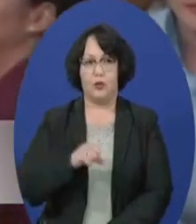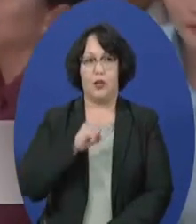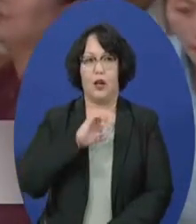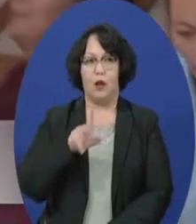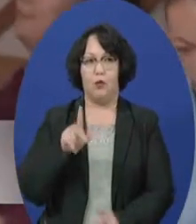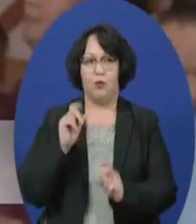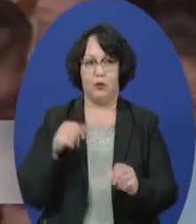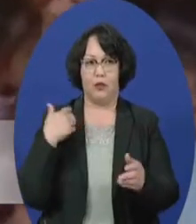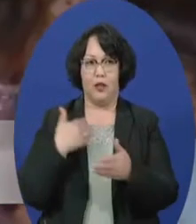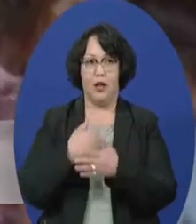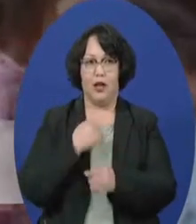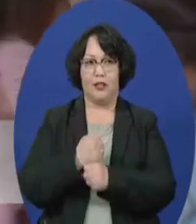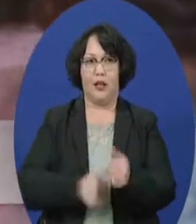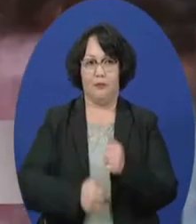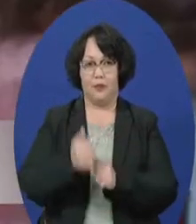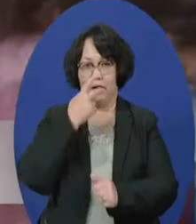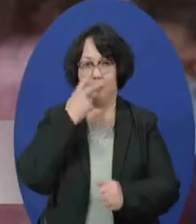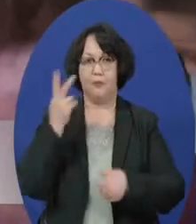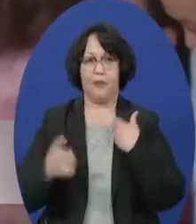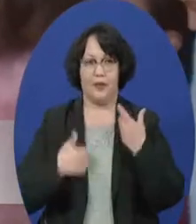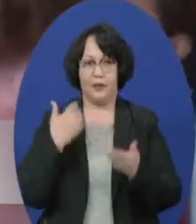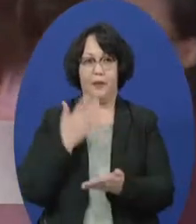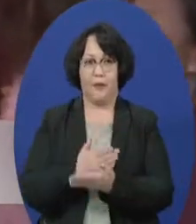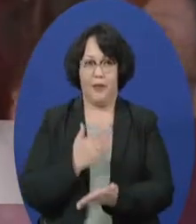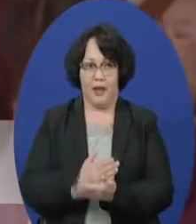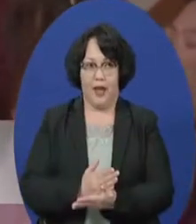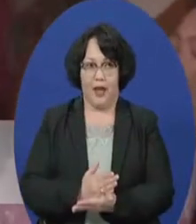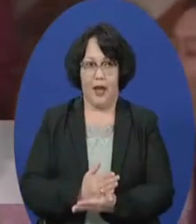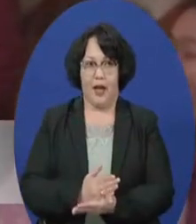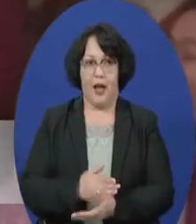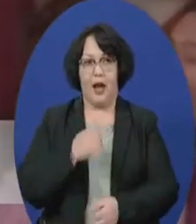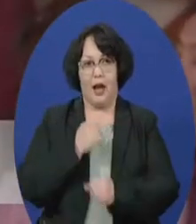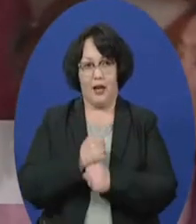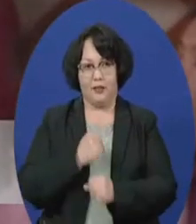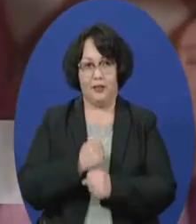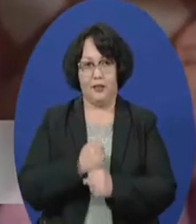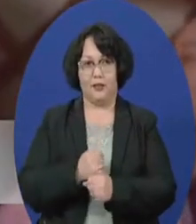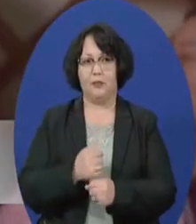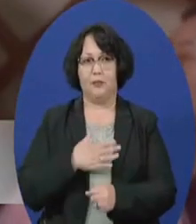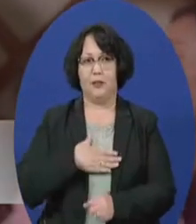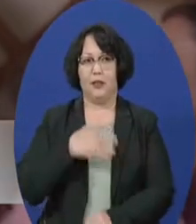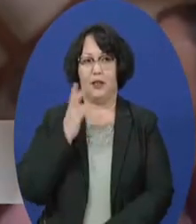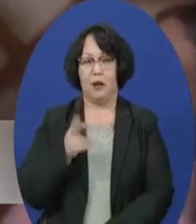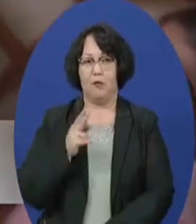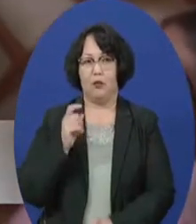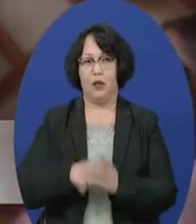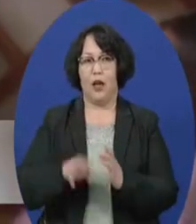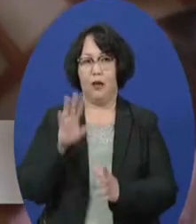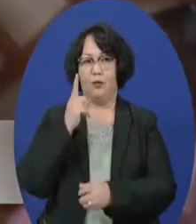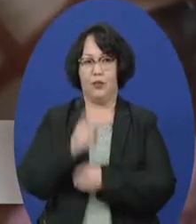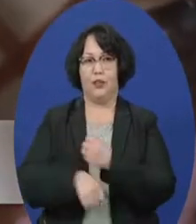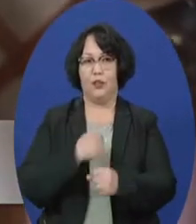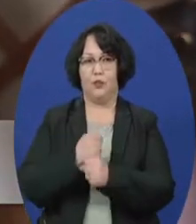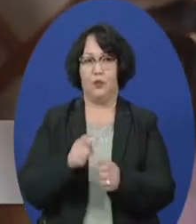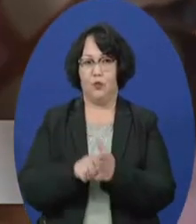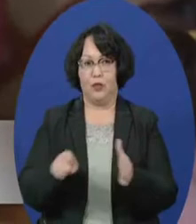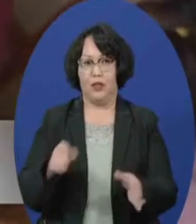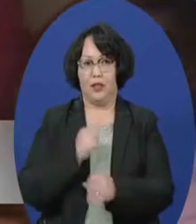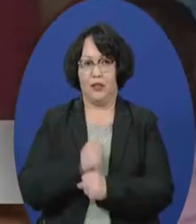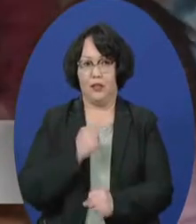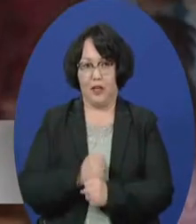гатлаа амжилттай төрж ажиллаж байгаа та маш их баяртай байна. Би энэ ажиллаж байгаа Шижир говь цаас компанид 11 жил